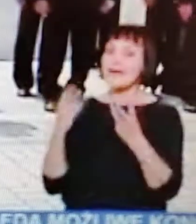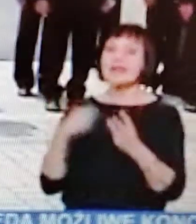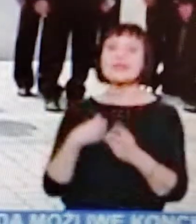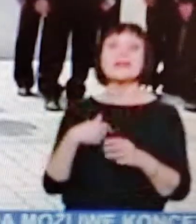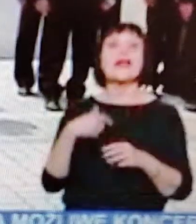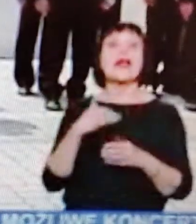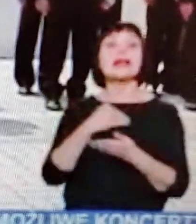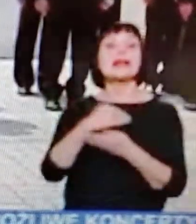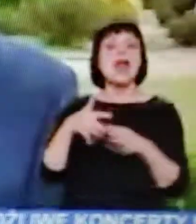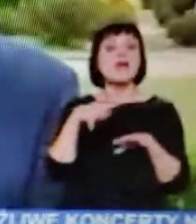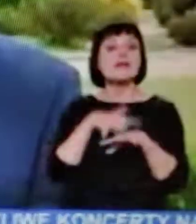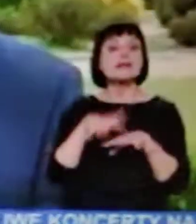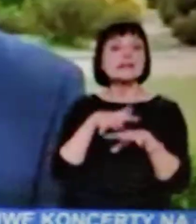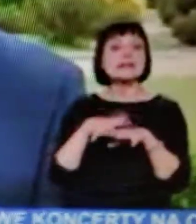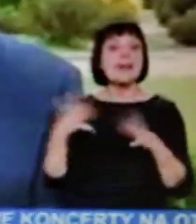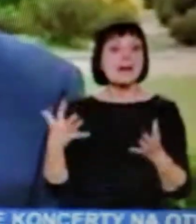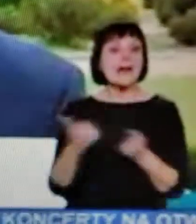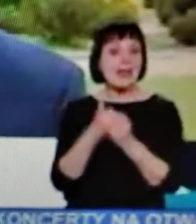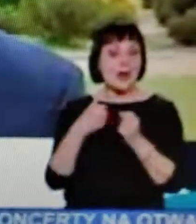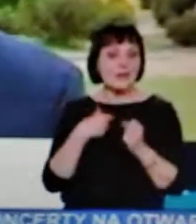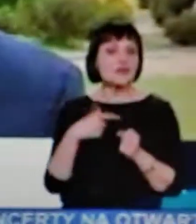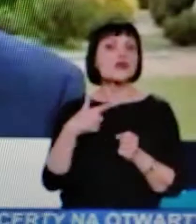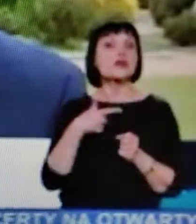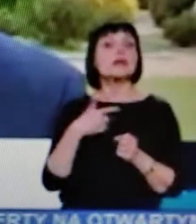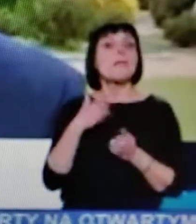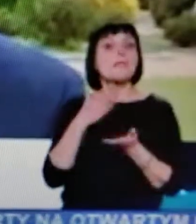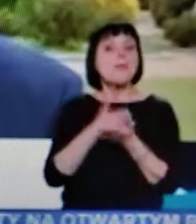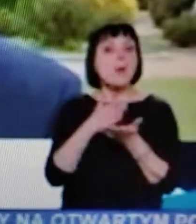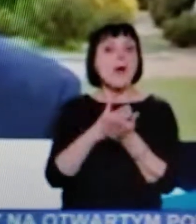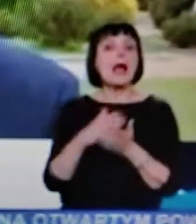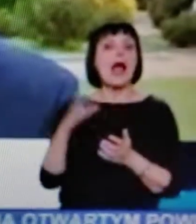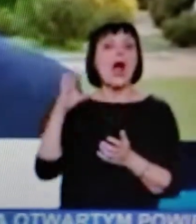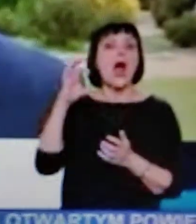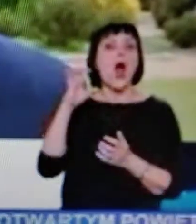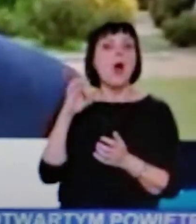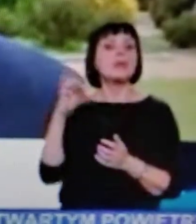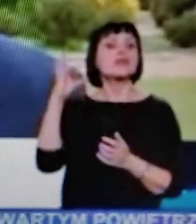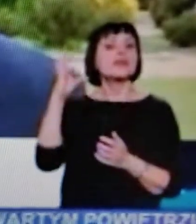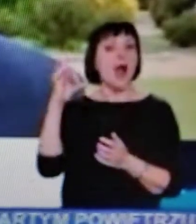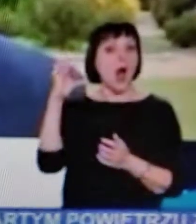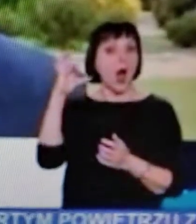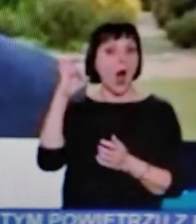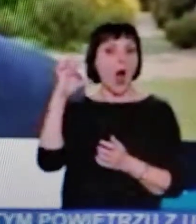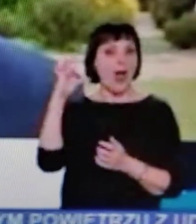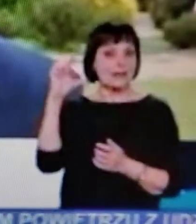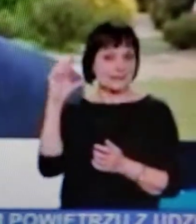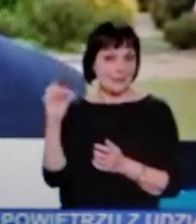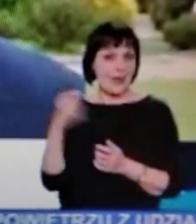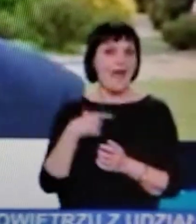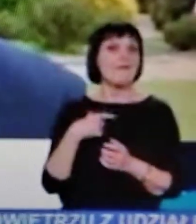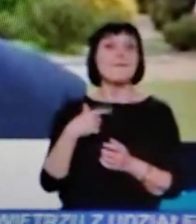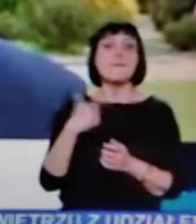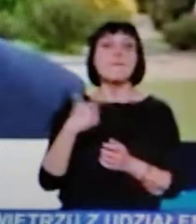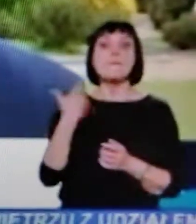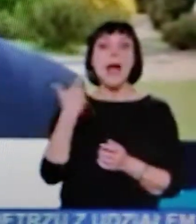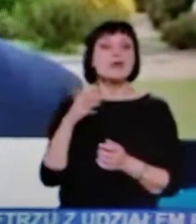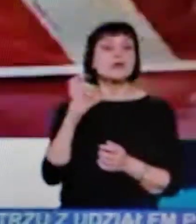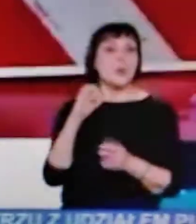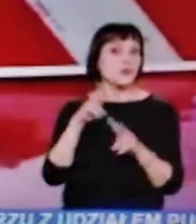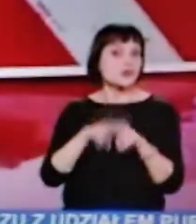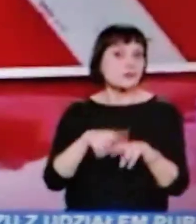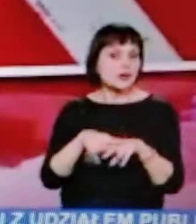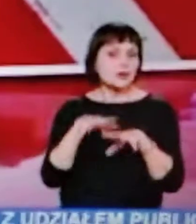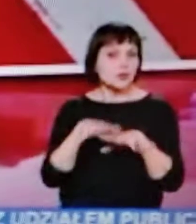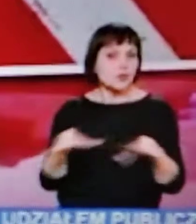System Ratowniczo-Gaśniczy jest wspierany przez ochotnicze straże pożarne, bardzo dobrze wyszkolone, bardzo dobrze wyposażone. W ostatnich